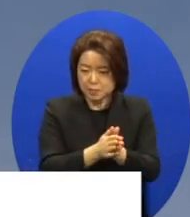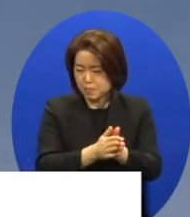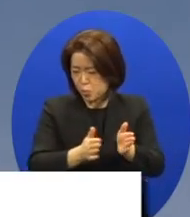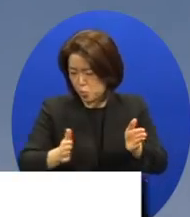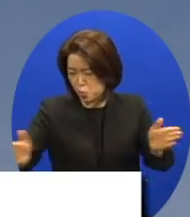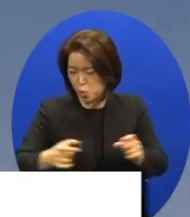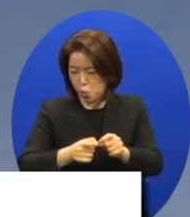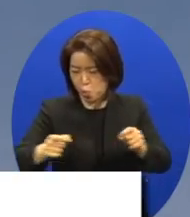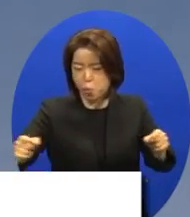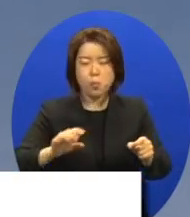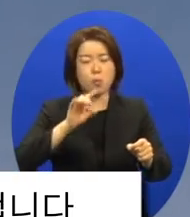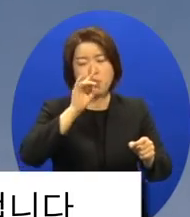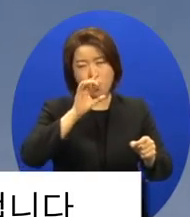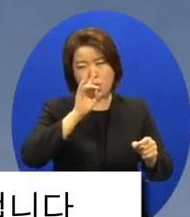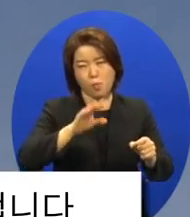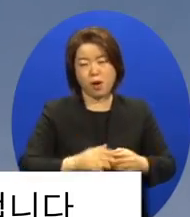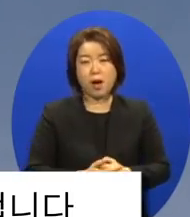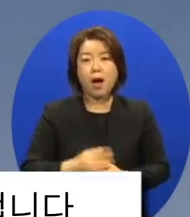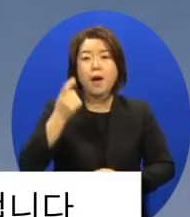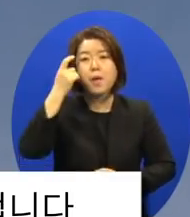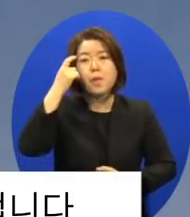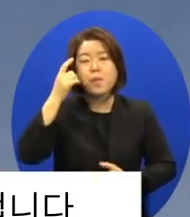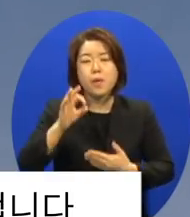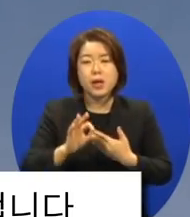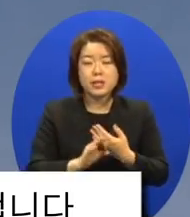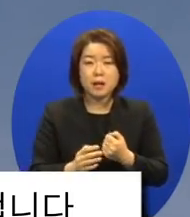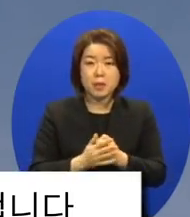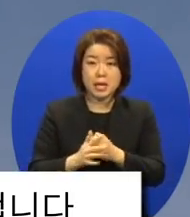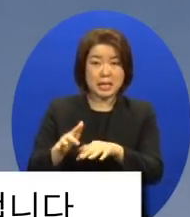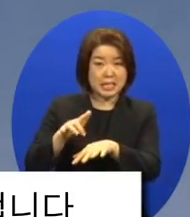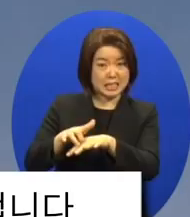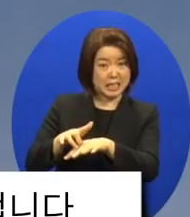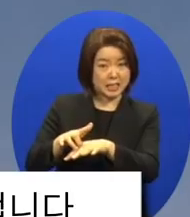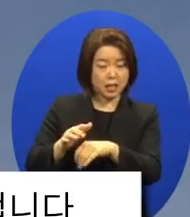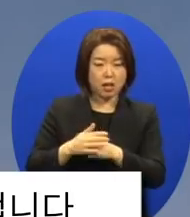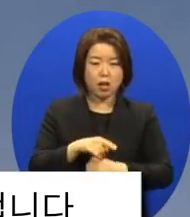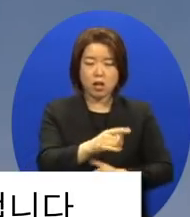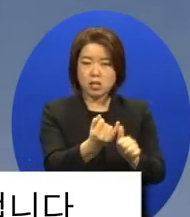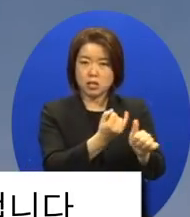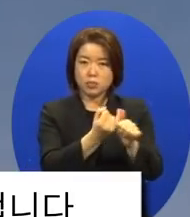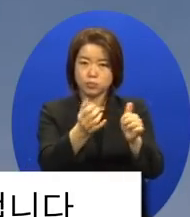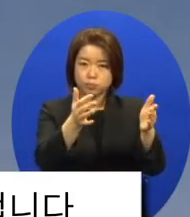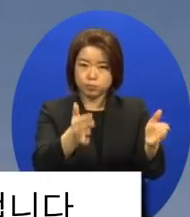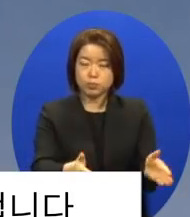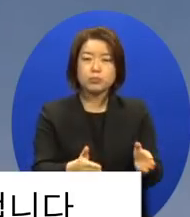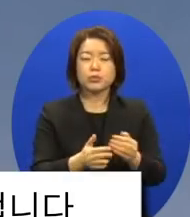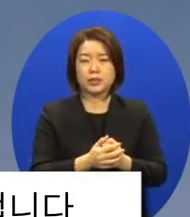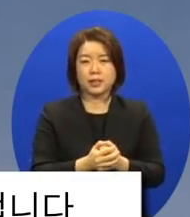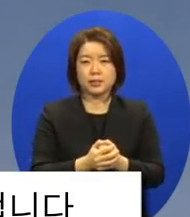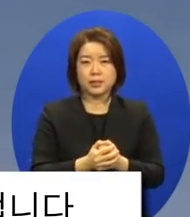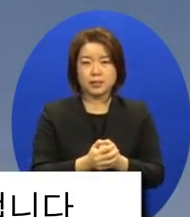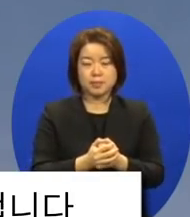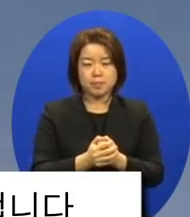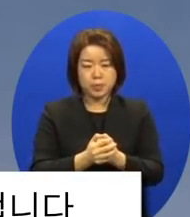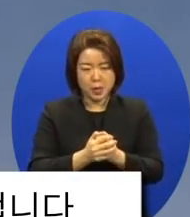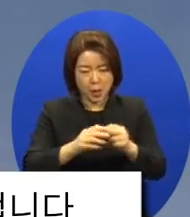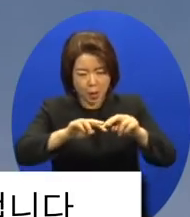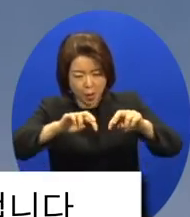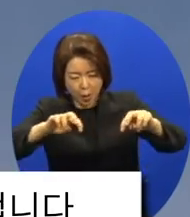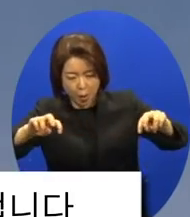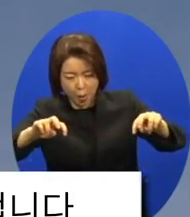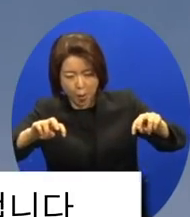안된다고 했습니다 왜냐하면 사탄이 부부 사이에 틈 탈